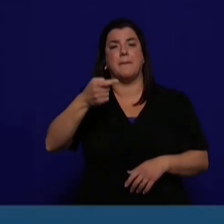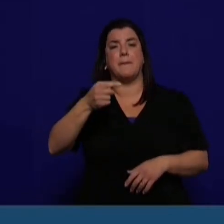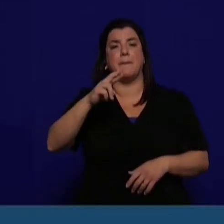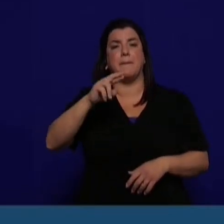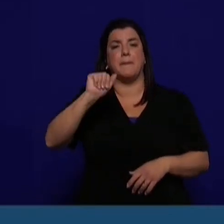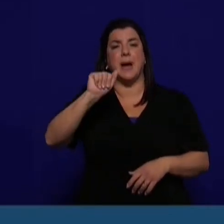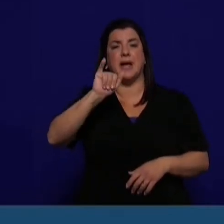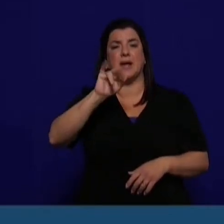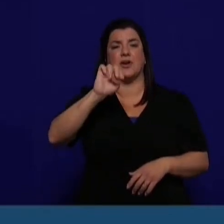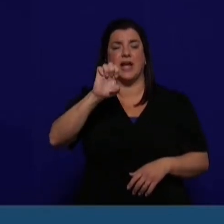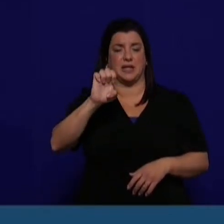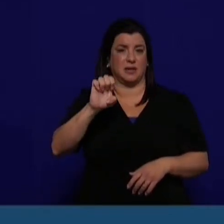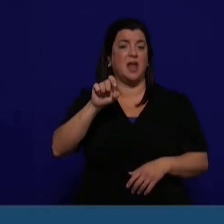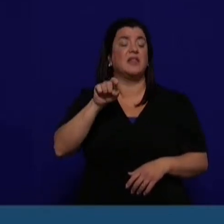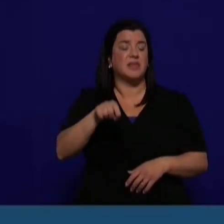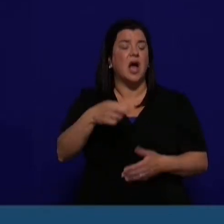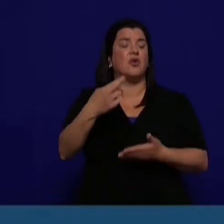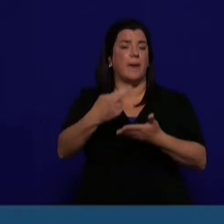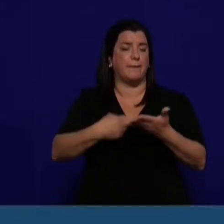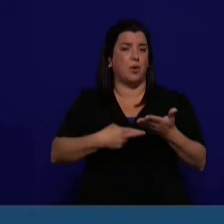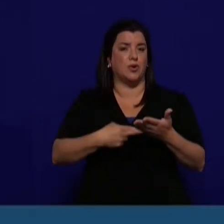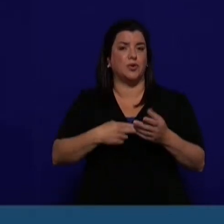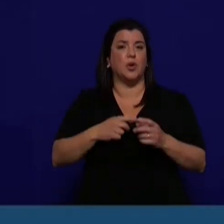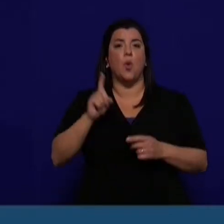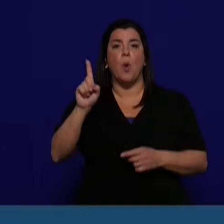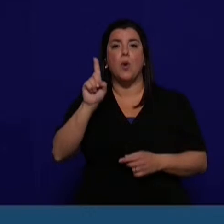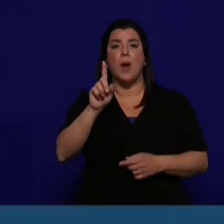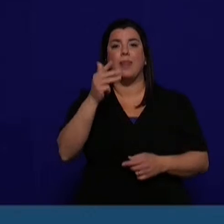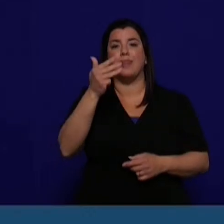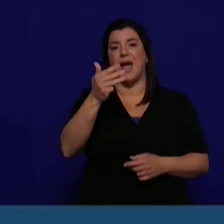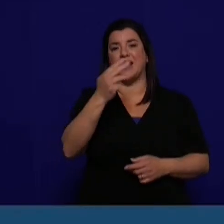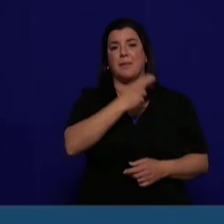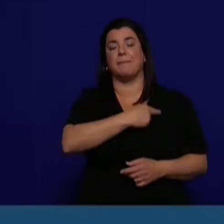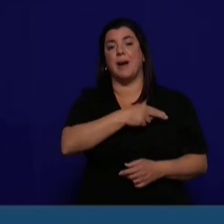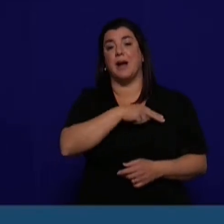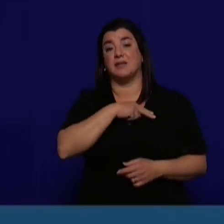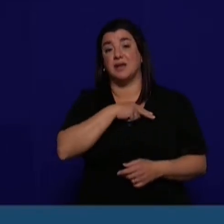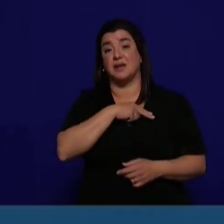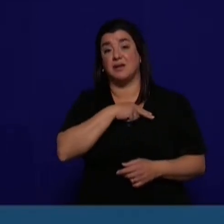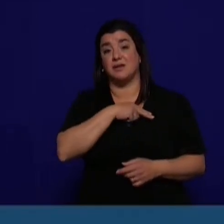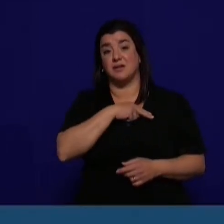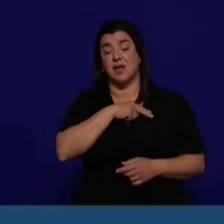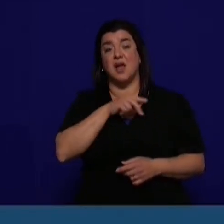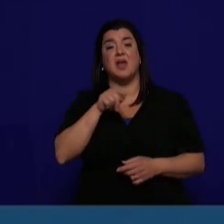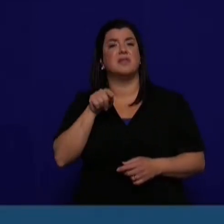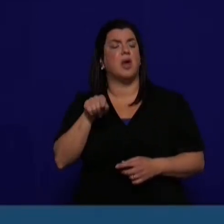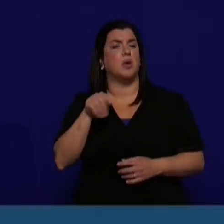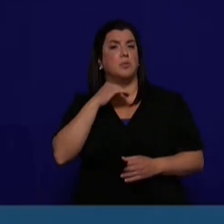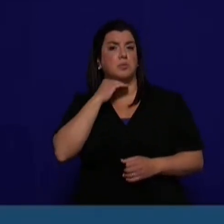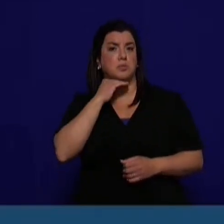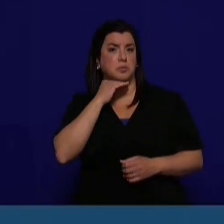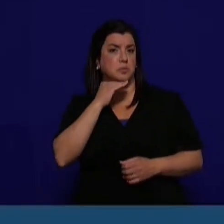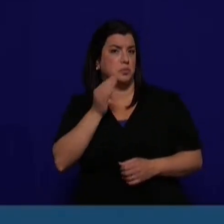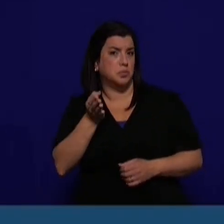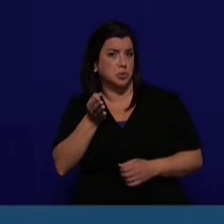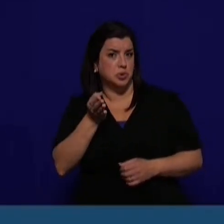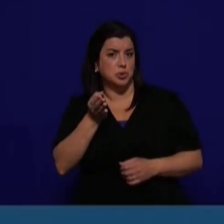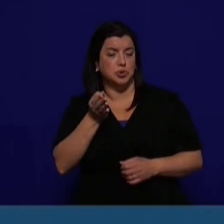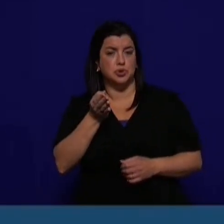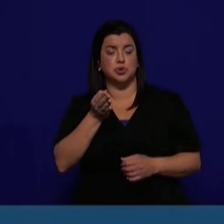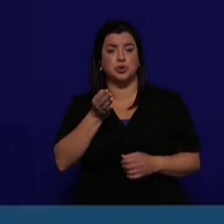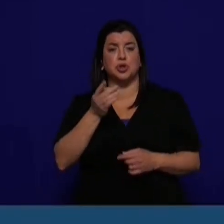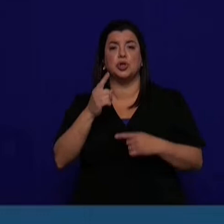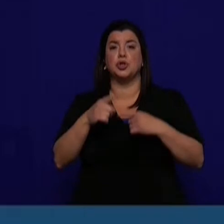dawn il-119 reports li daħlu. Mhux bil-fors li dawn ikunu assoċjati mal-vaccine,